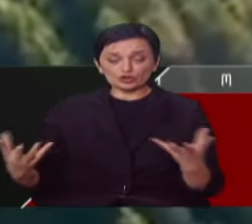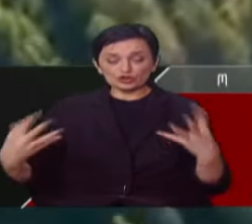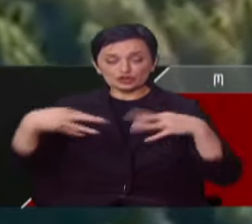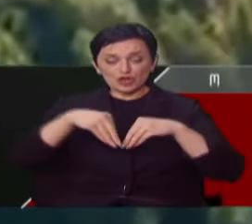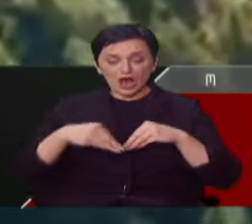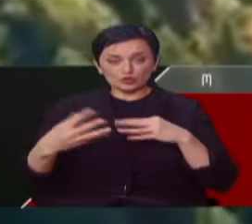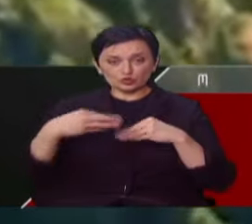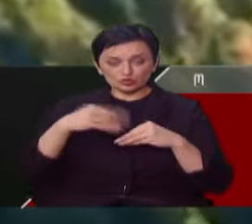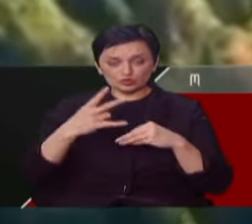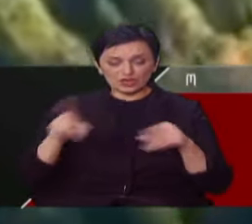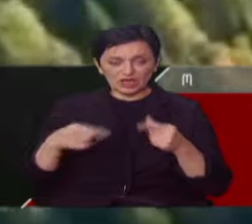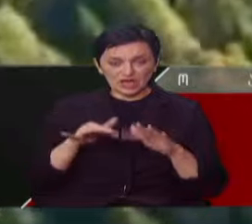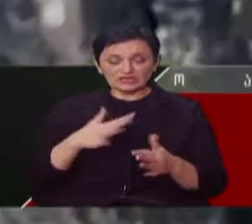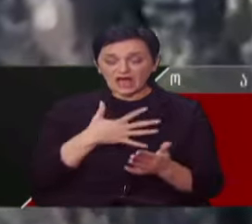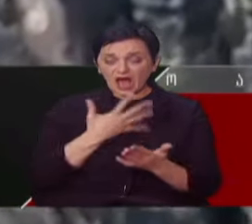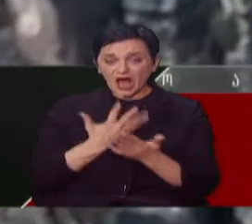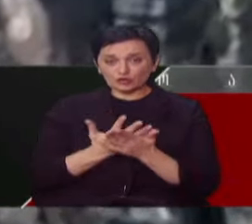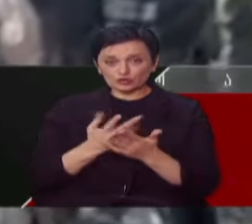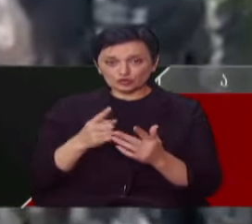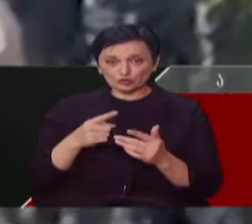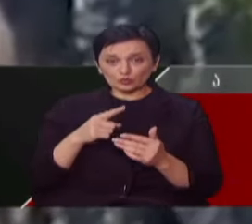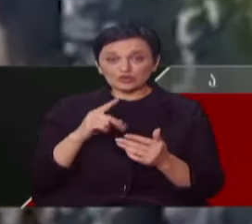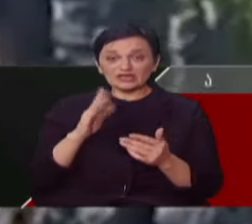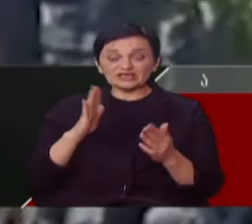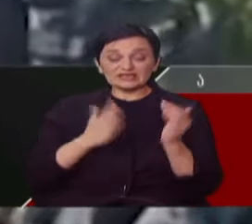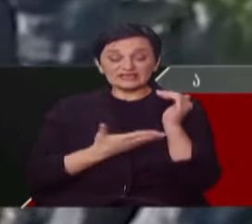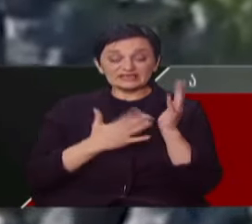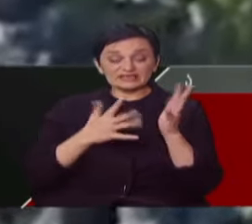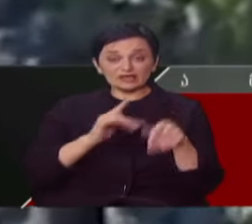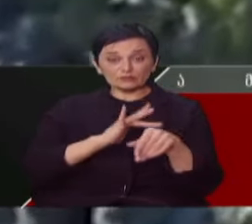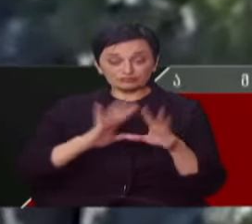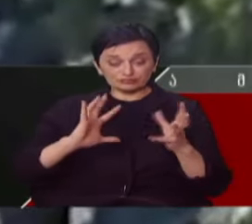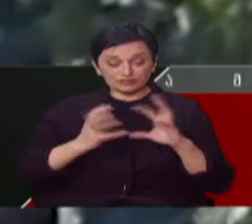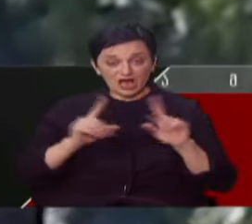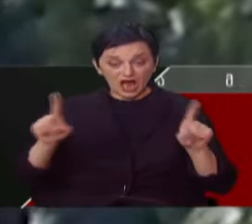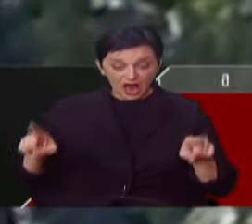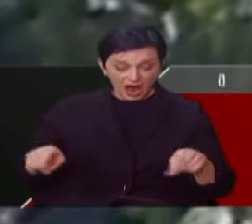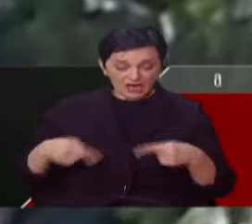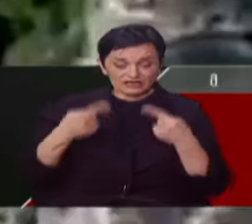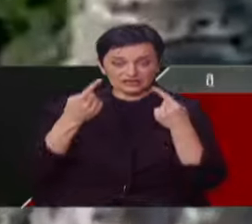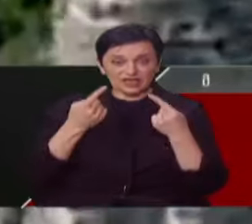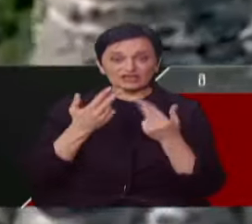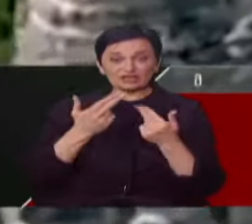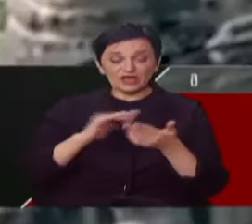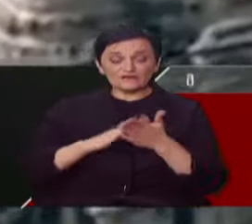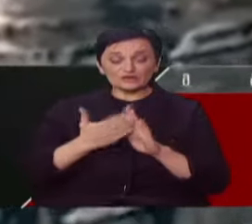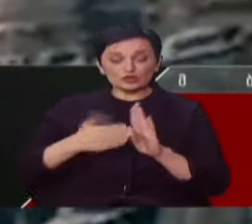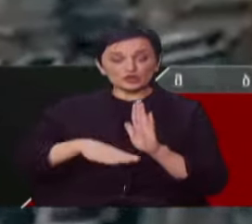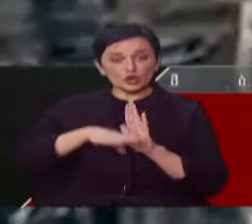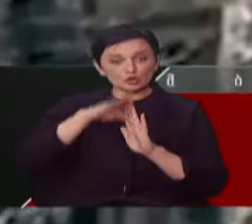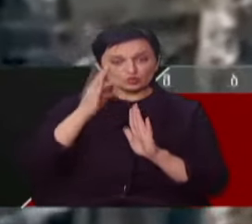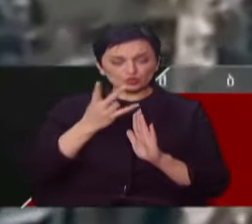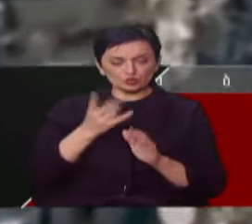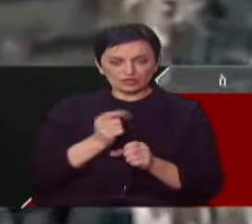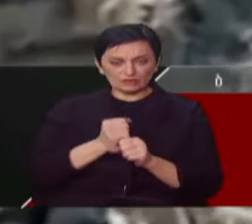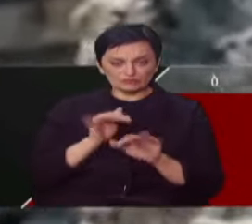უნდა განხორციელდეს. აქტივობების შედეგად დეგრადირებული ტყის მასის აღდგენა და მთლიანობაში ვითარების გაუმჯობესება უნდა